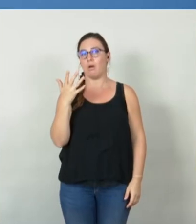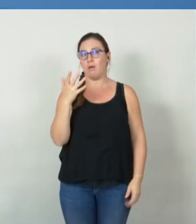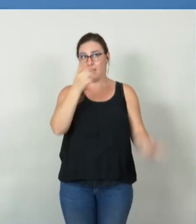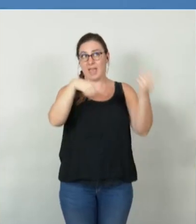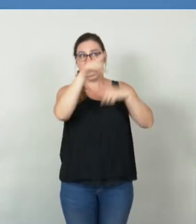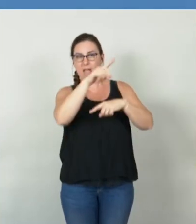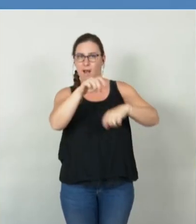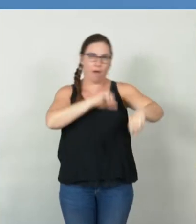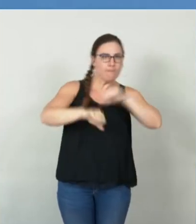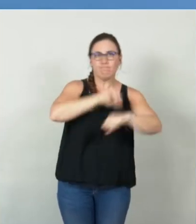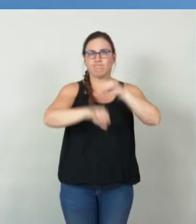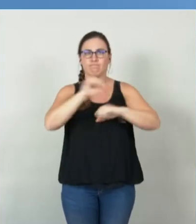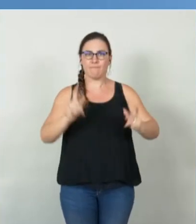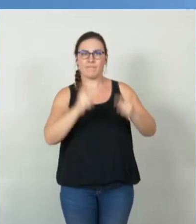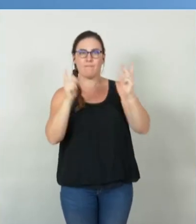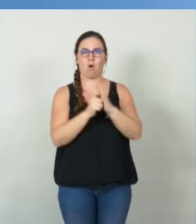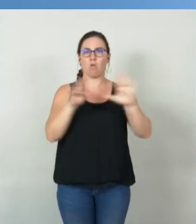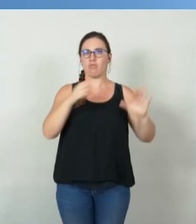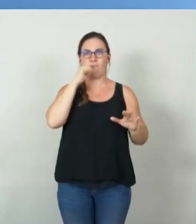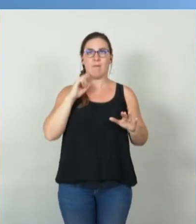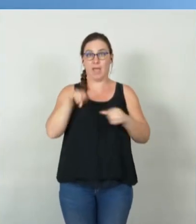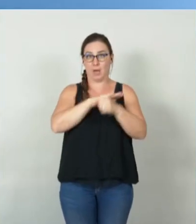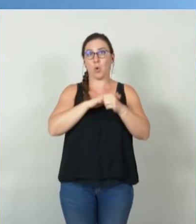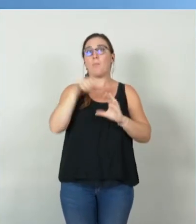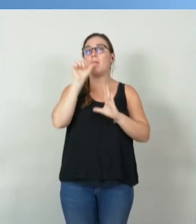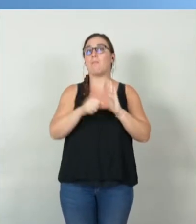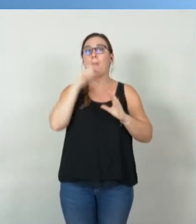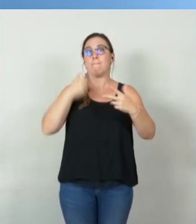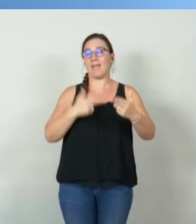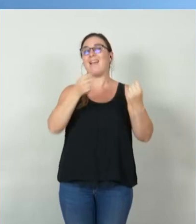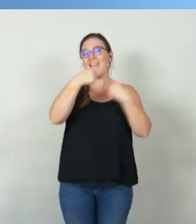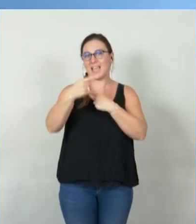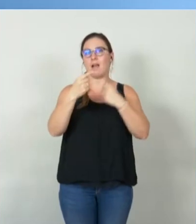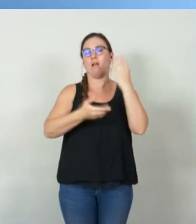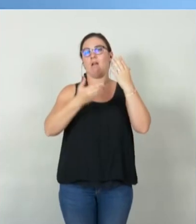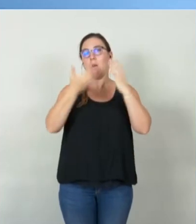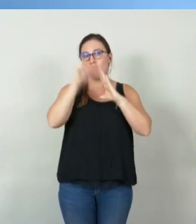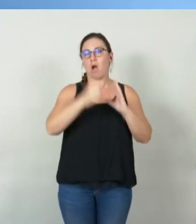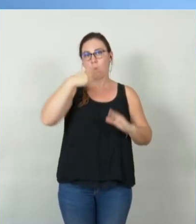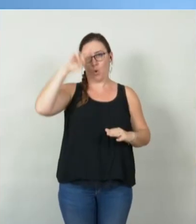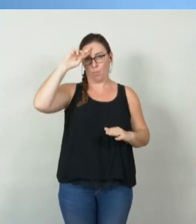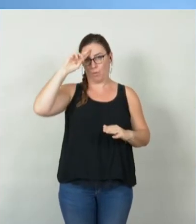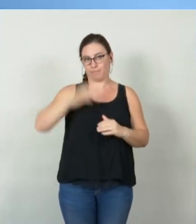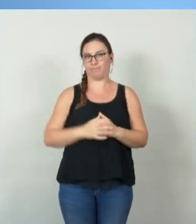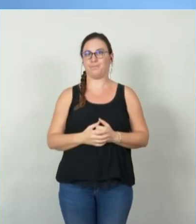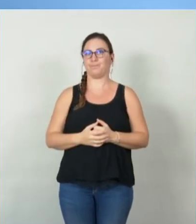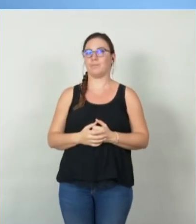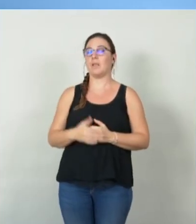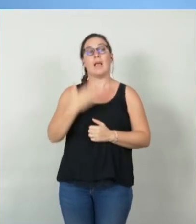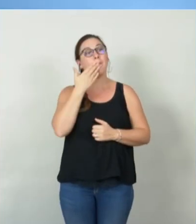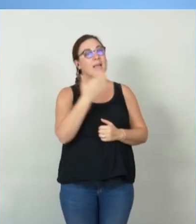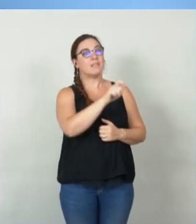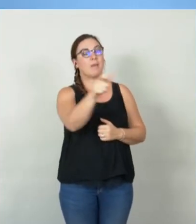particulièrement vivantes autour d'une 9 mai et tout le mois de mai qui est le Mois de l'Europe merci merci Monsieur